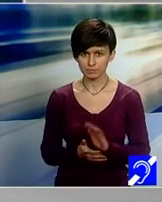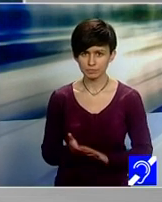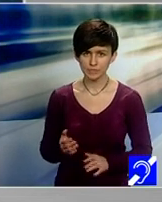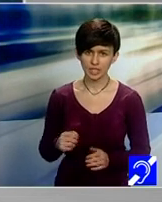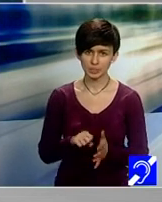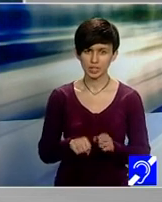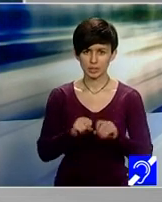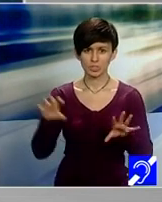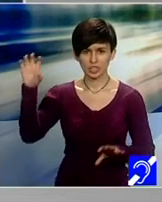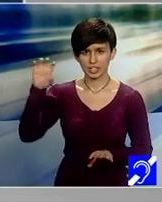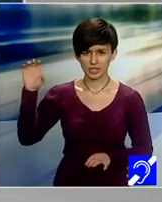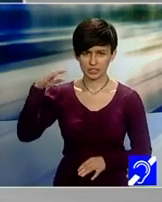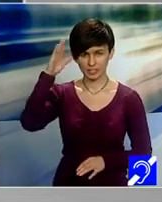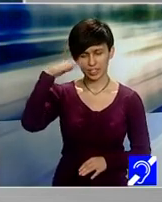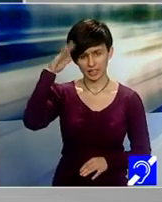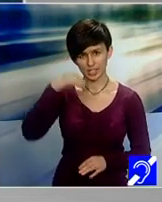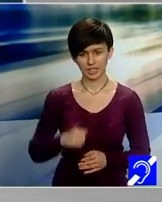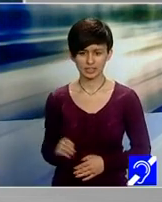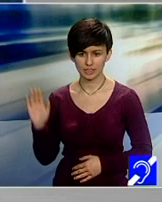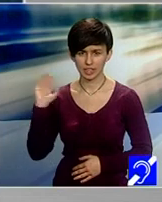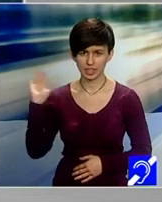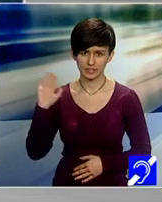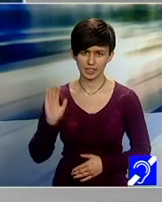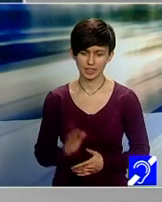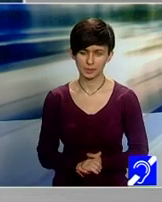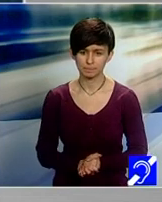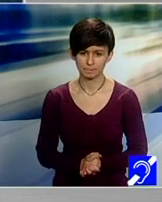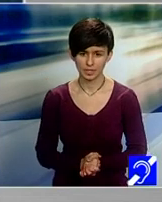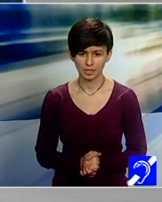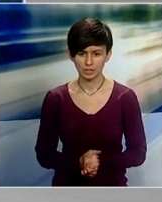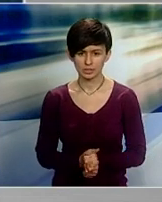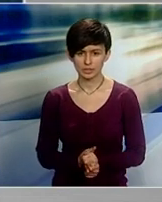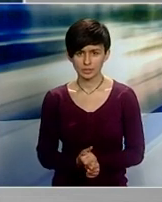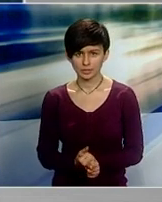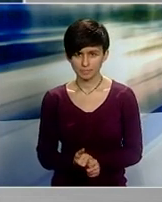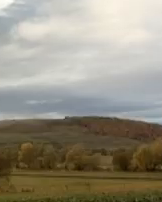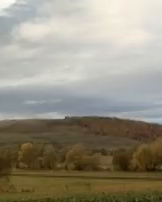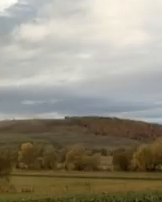ediția de astăzi a emisiunii Transilvania la zi. Sunt Luminița Purdea Cotuțiu și vă doresc toate cele bune.